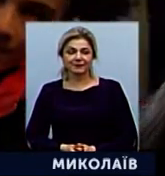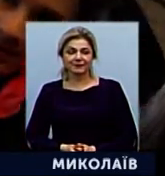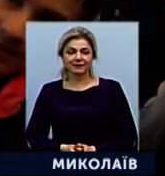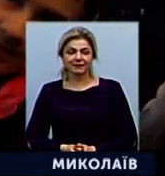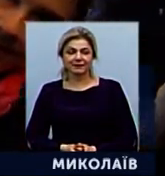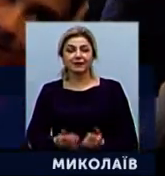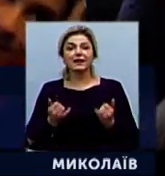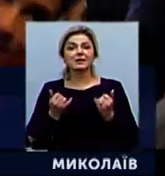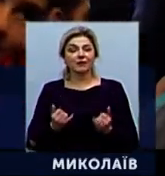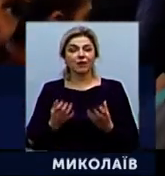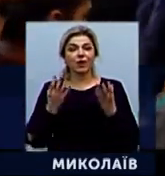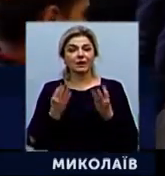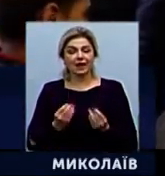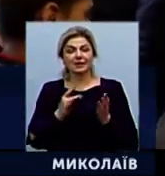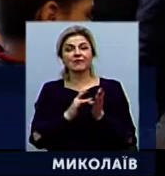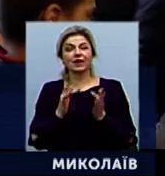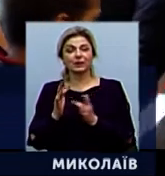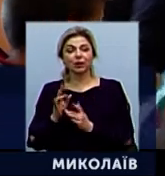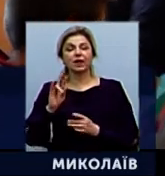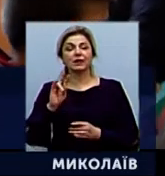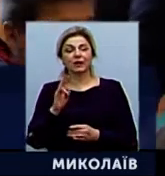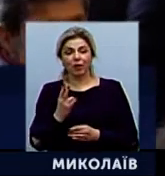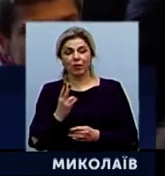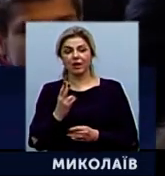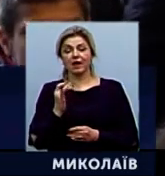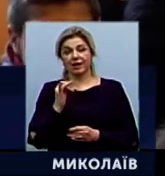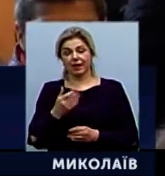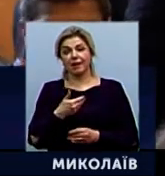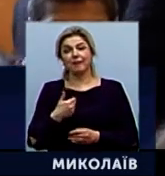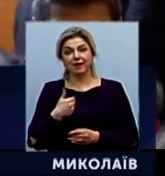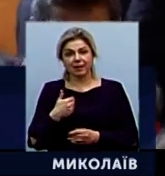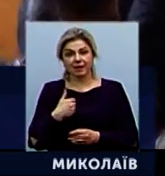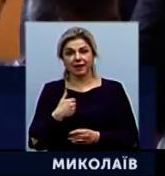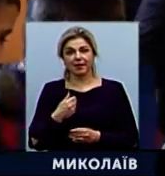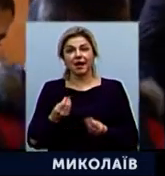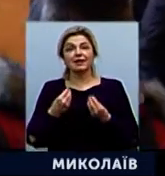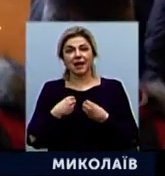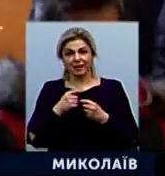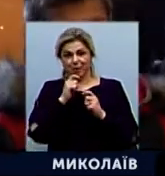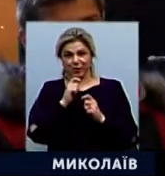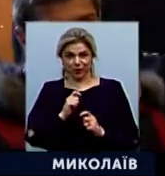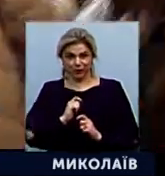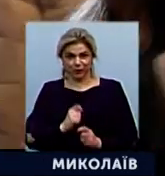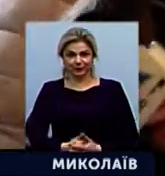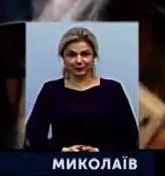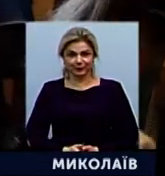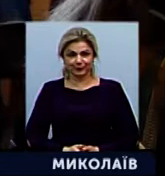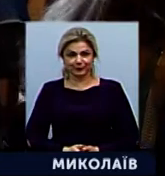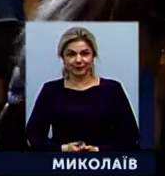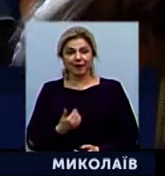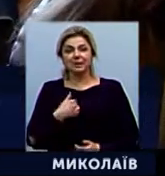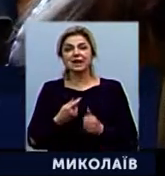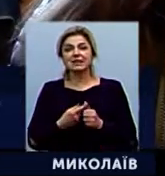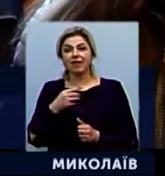Сьогодні День Святого Миколая. Я знаходилась в церкві і мені дали подаруночок. Мене